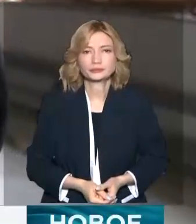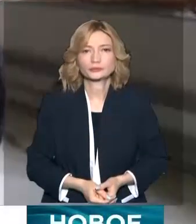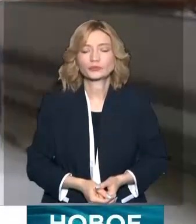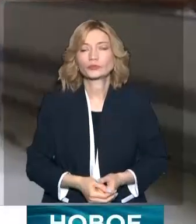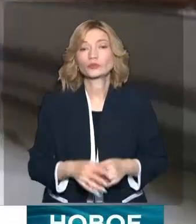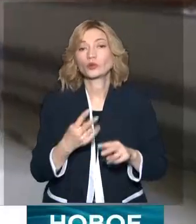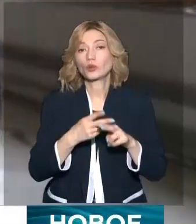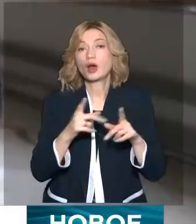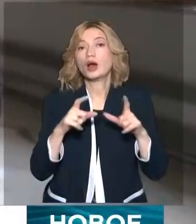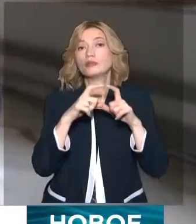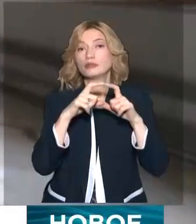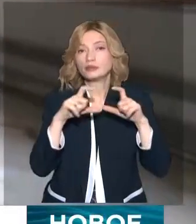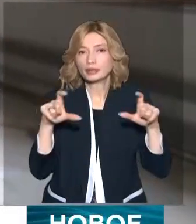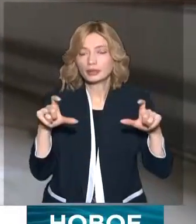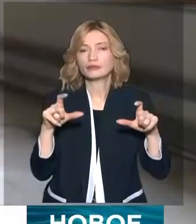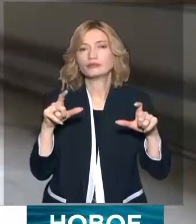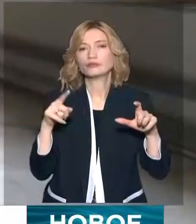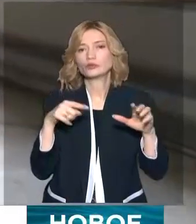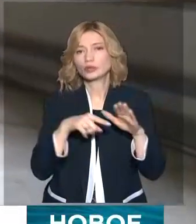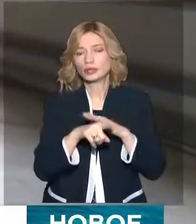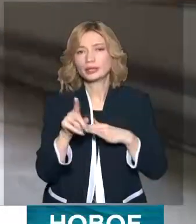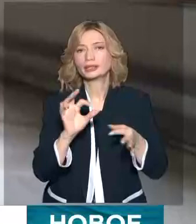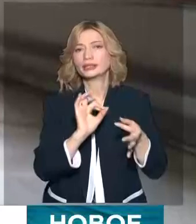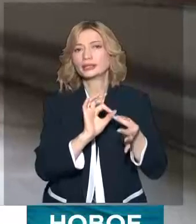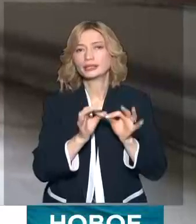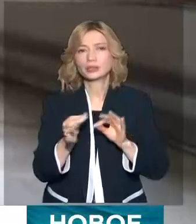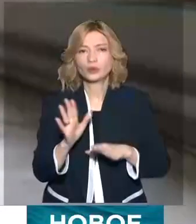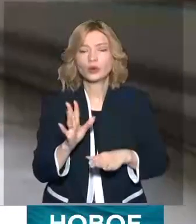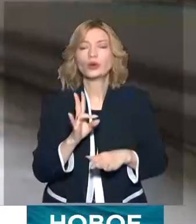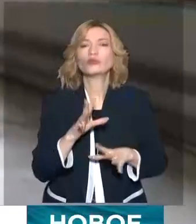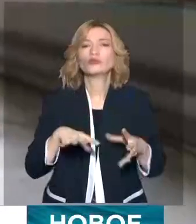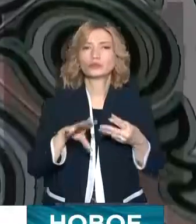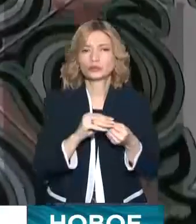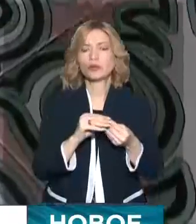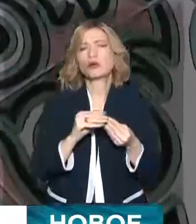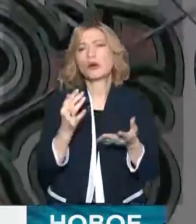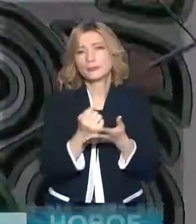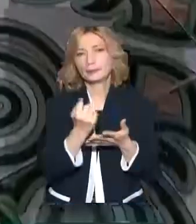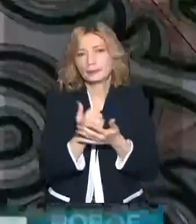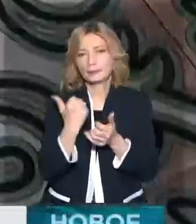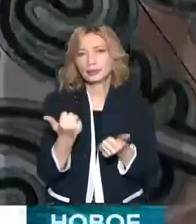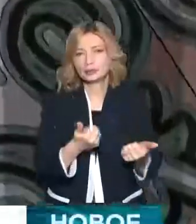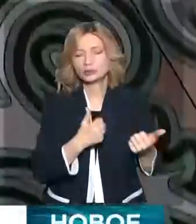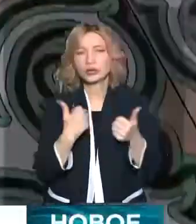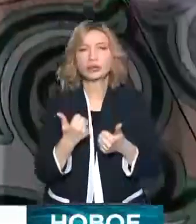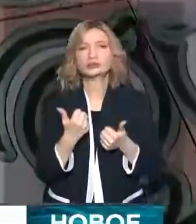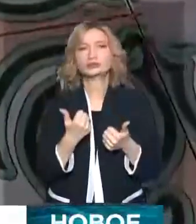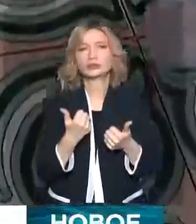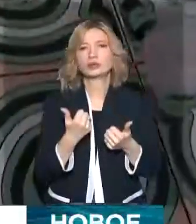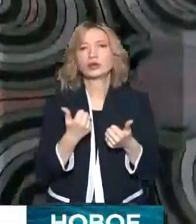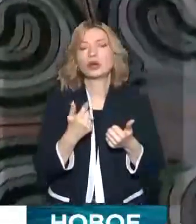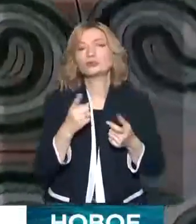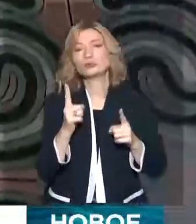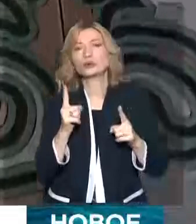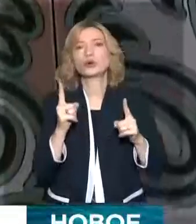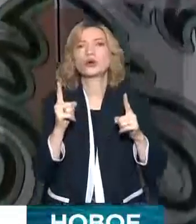объектами – это и честь, и сложно. Но я думаю, все у нас пока получается. Готовность по контуру всему, что по